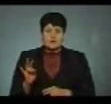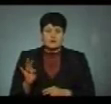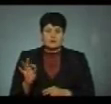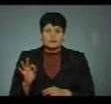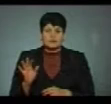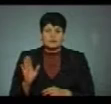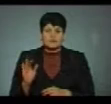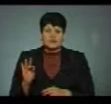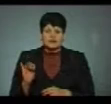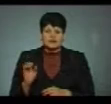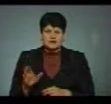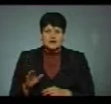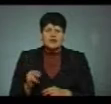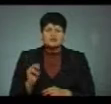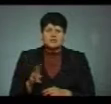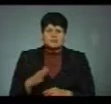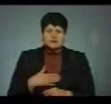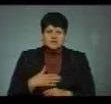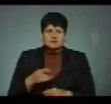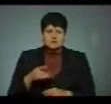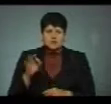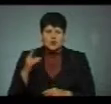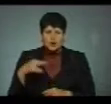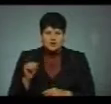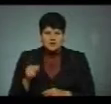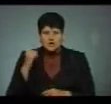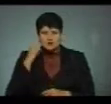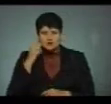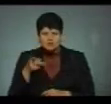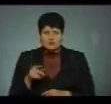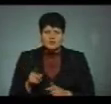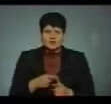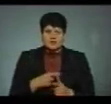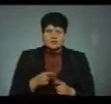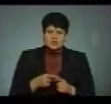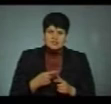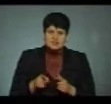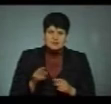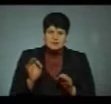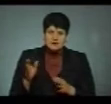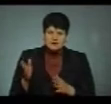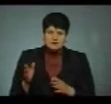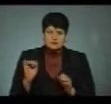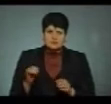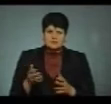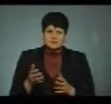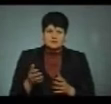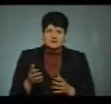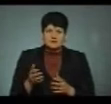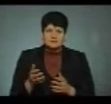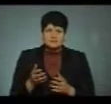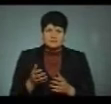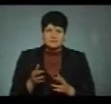наша Тернопільська ОДА думає, якщо це звичайно правда? А можливо, таке буде, що ми будемо йти в ОДА і будемо брати гроші на